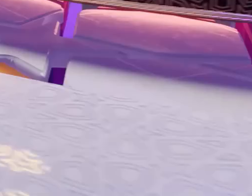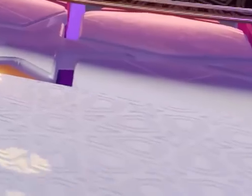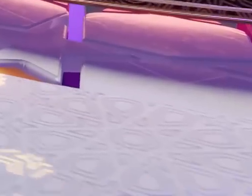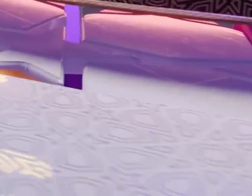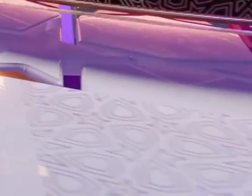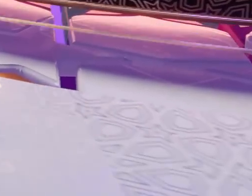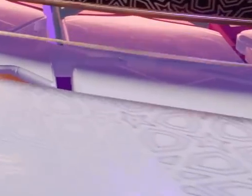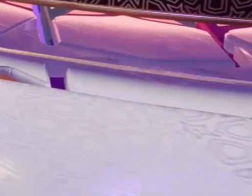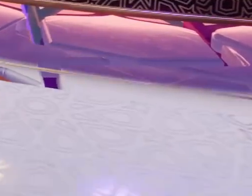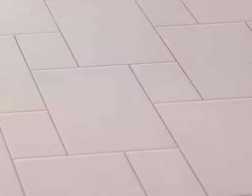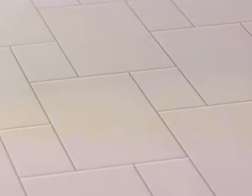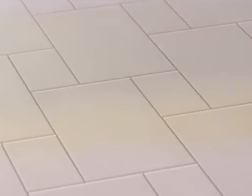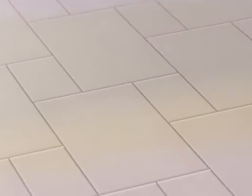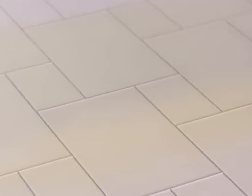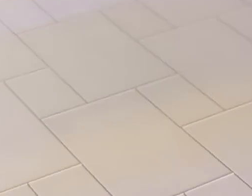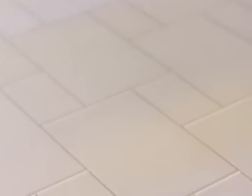وَاجْعَلْهُ لَنَا